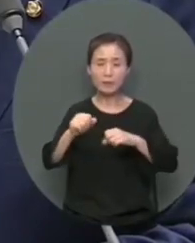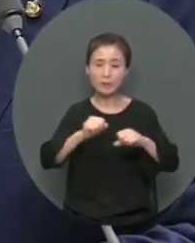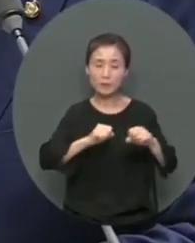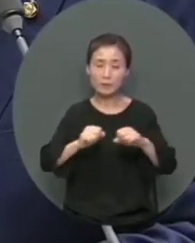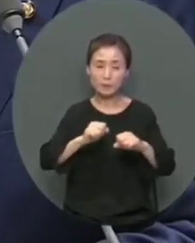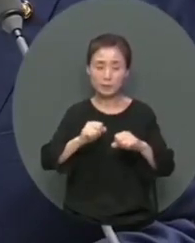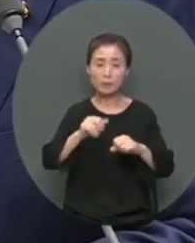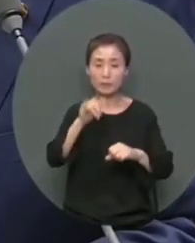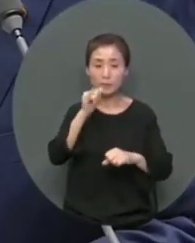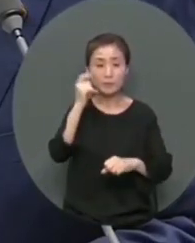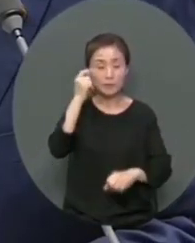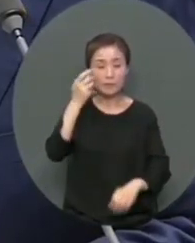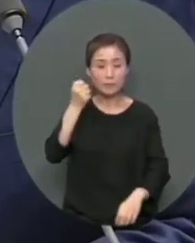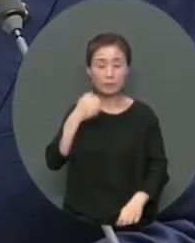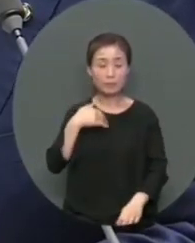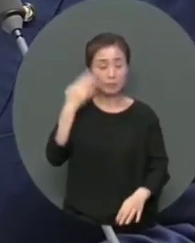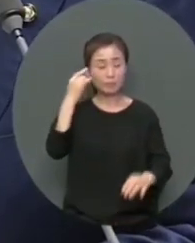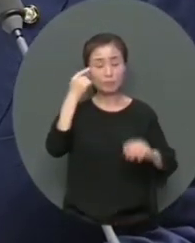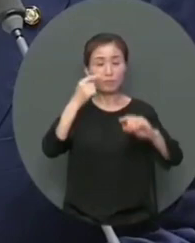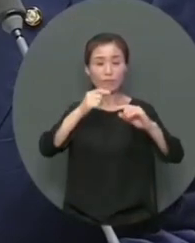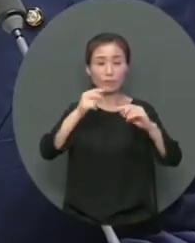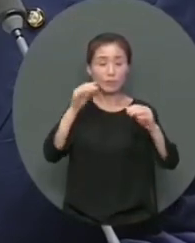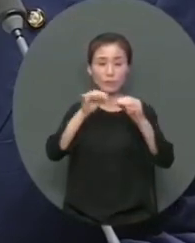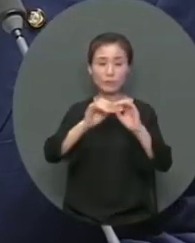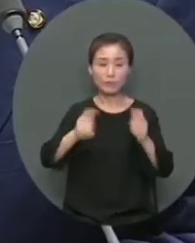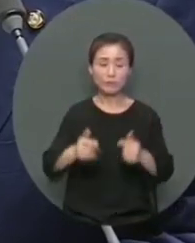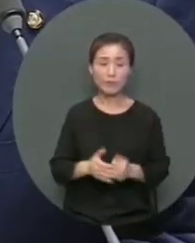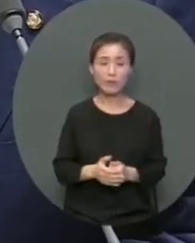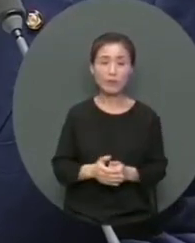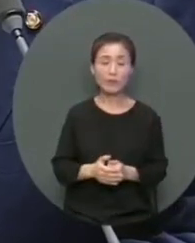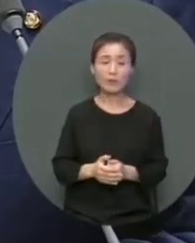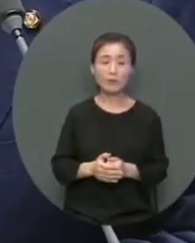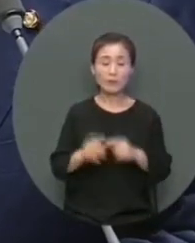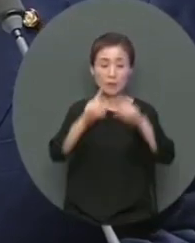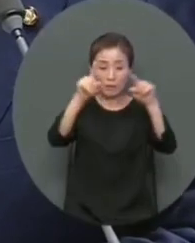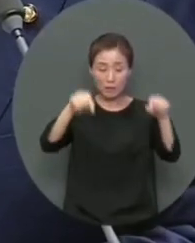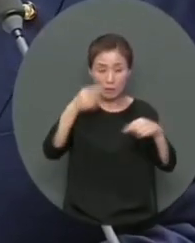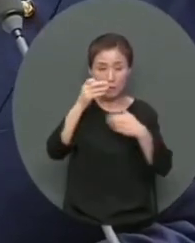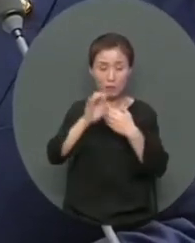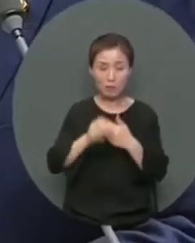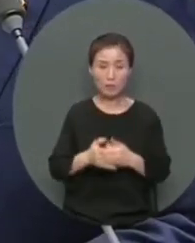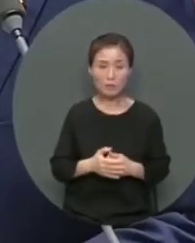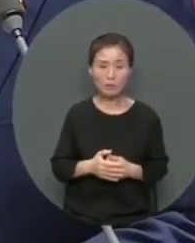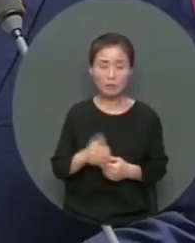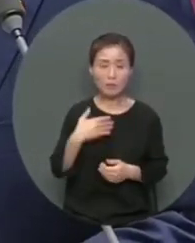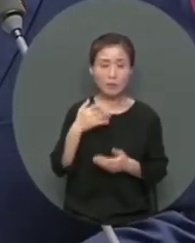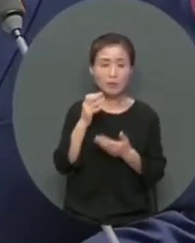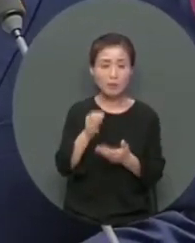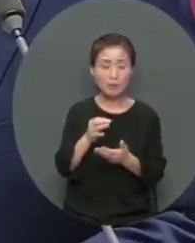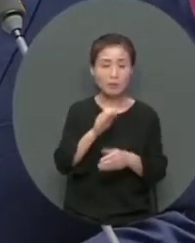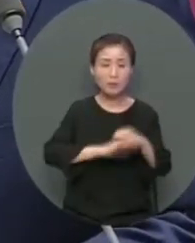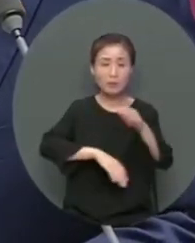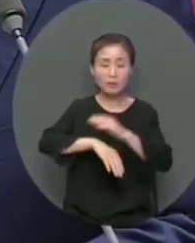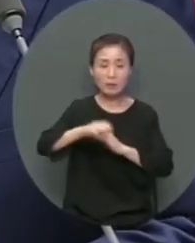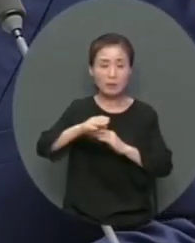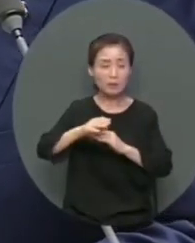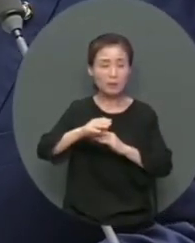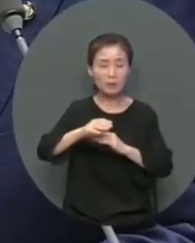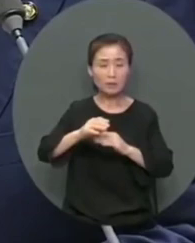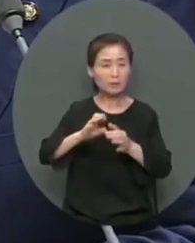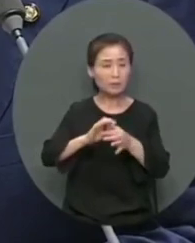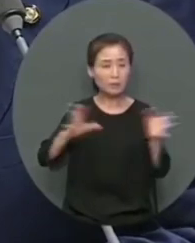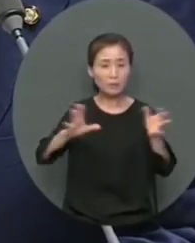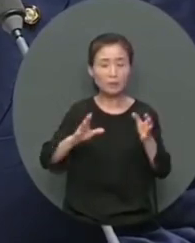생각합니다. 저는 동의하지 않습니다만 이 공보물에 보면 나이, 가치관, 여당, 야당 구분 없이 많은 사람들과 밥 한 끼